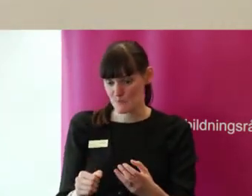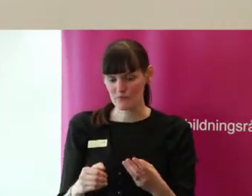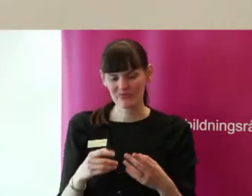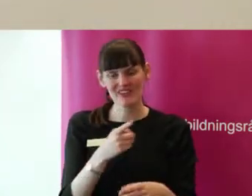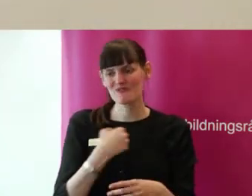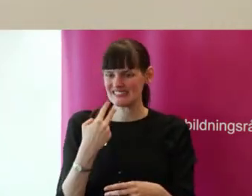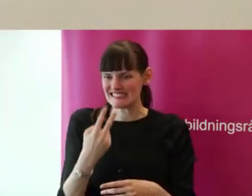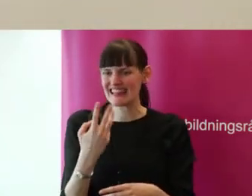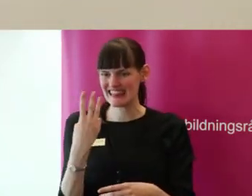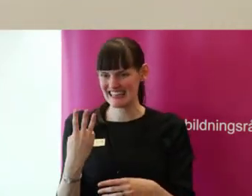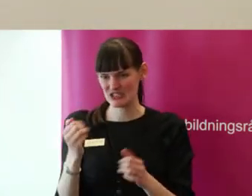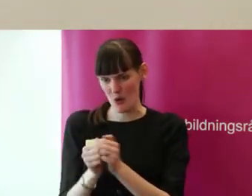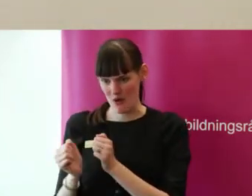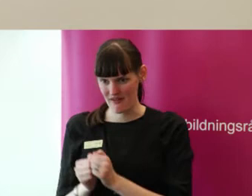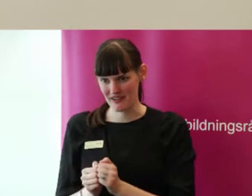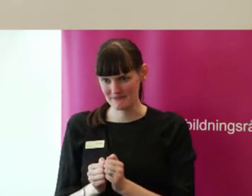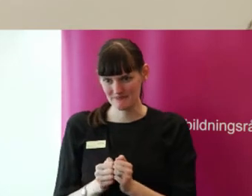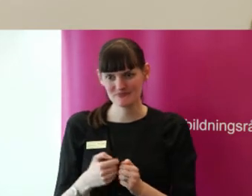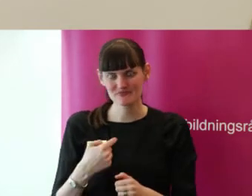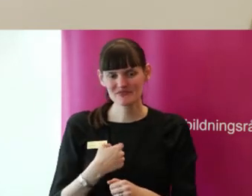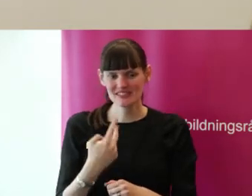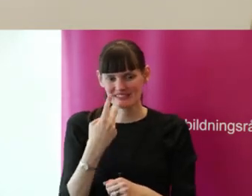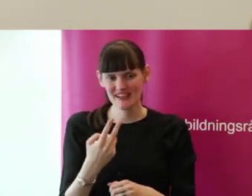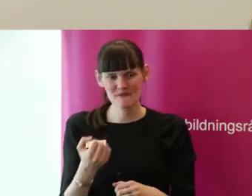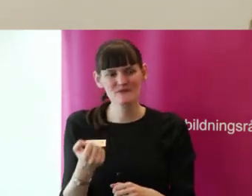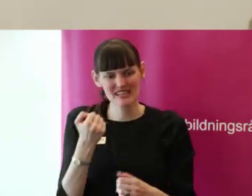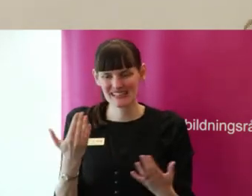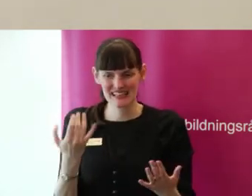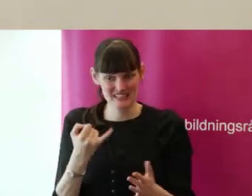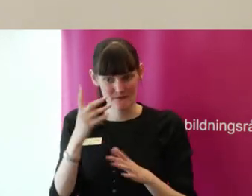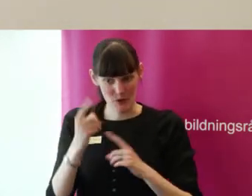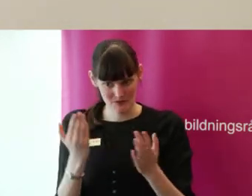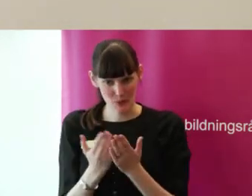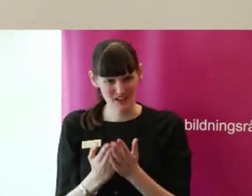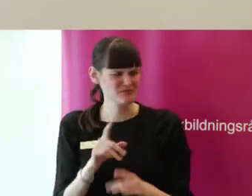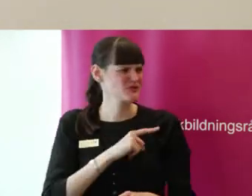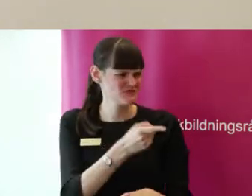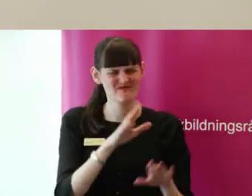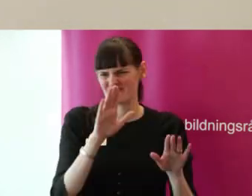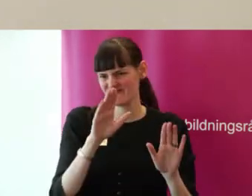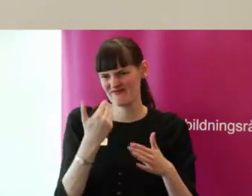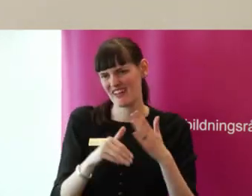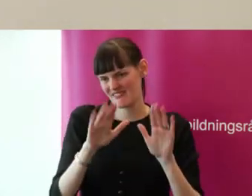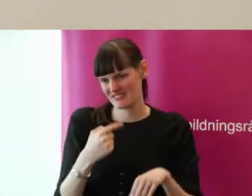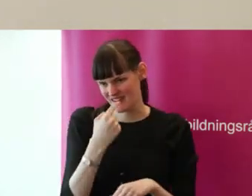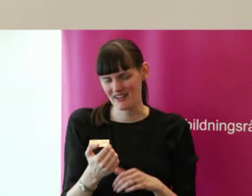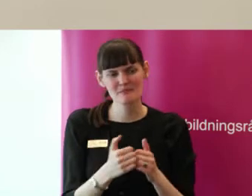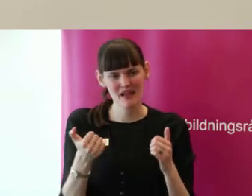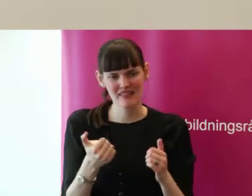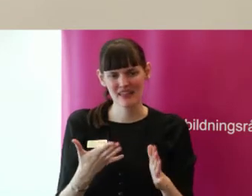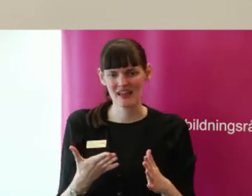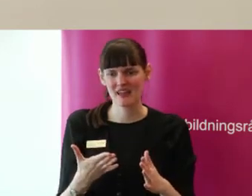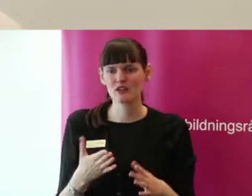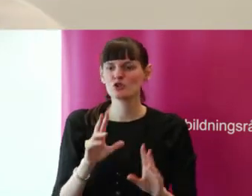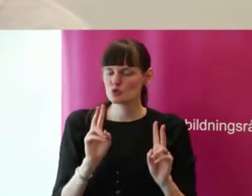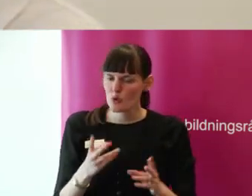vi, alltså jag ytterst, som det viktiga i folkhögskolan. Och mycket av det har du sagt. Men det är ju den totala friheten